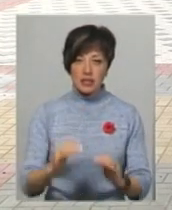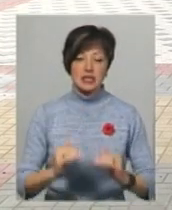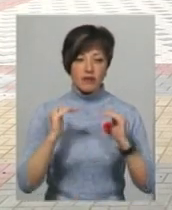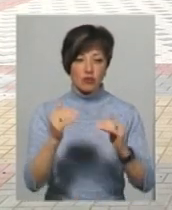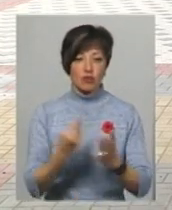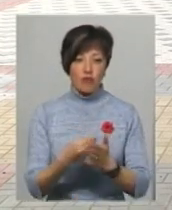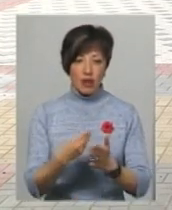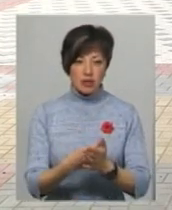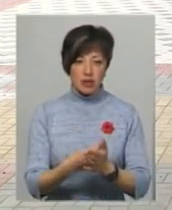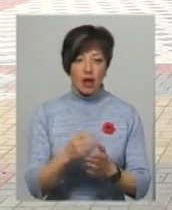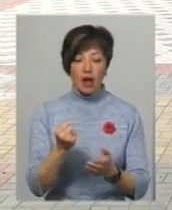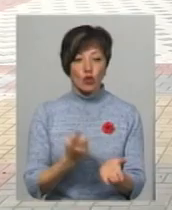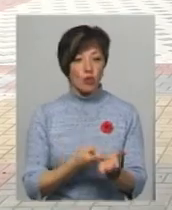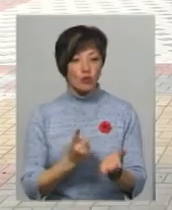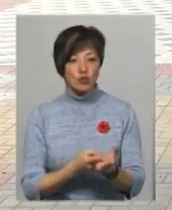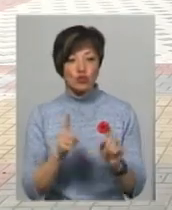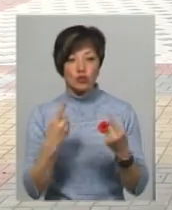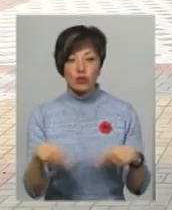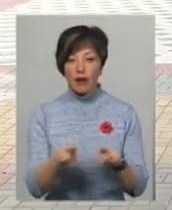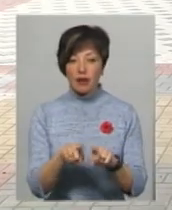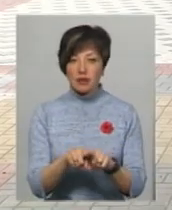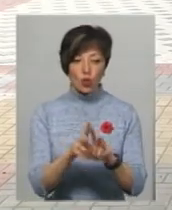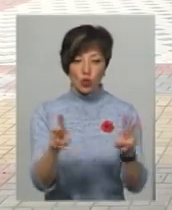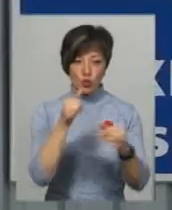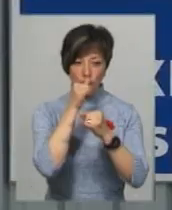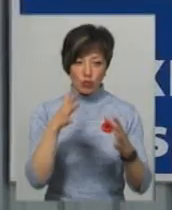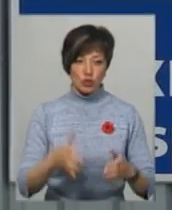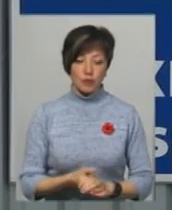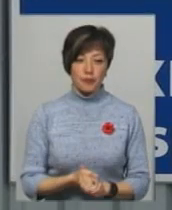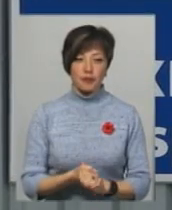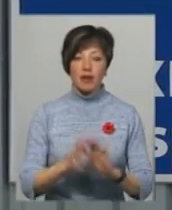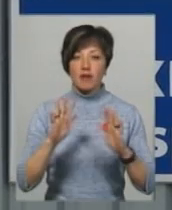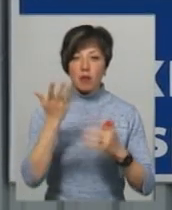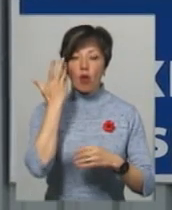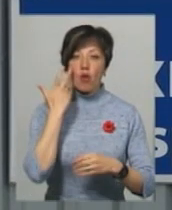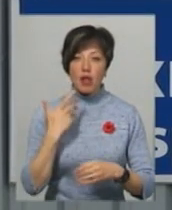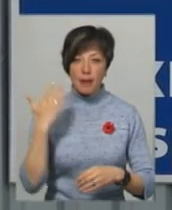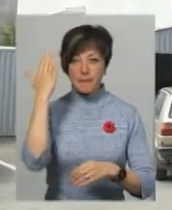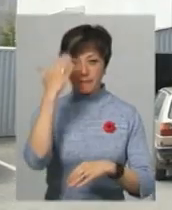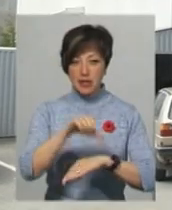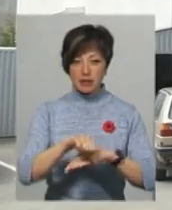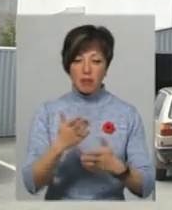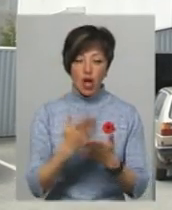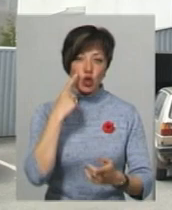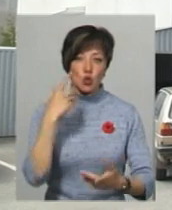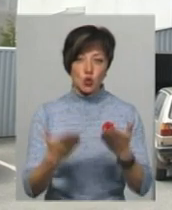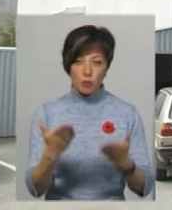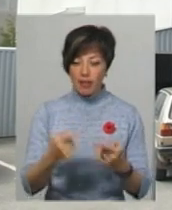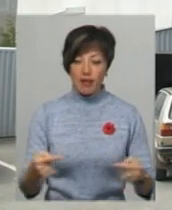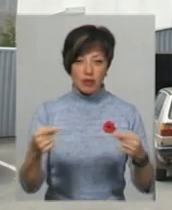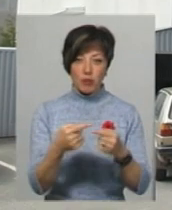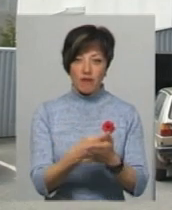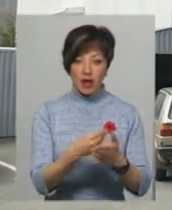митну вартість. Аргументувати, чому така ціна, ніхто не може. У випадку, коли митний орган має об'єктивні сумніви щодо